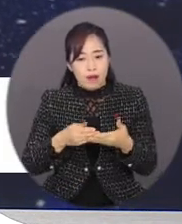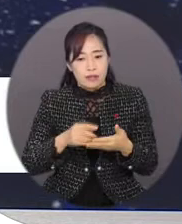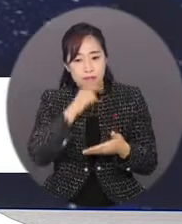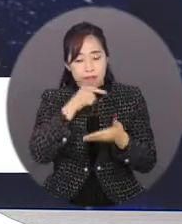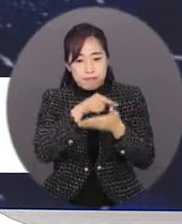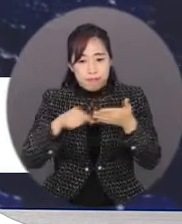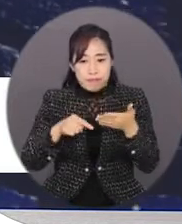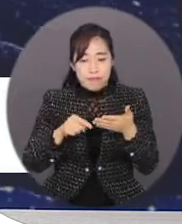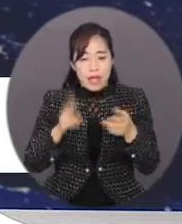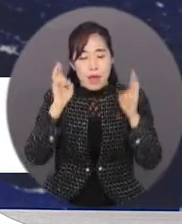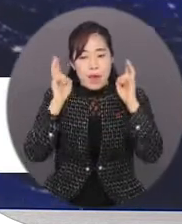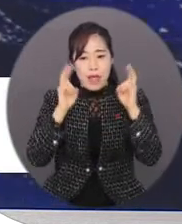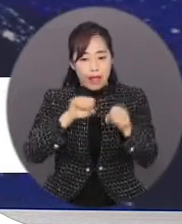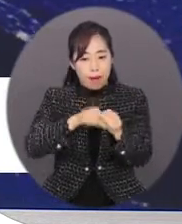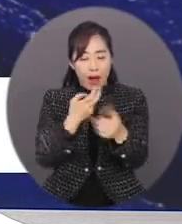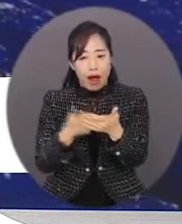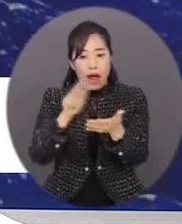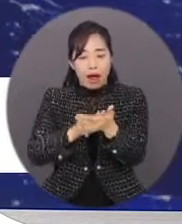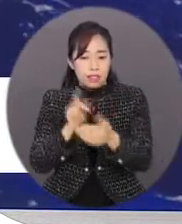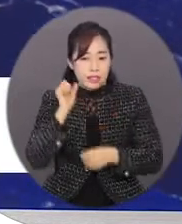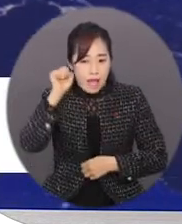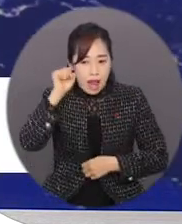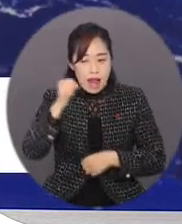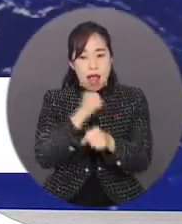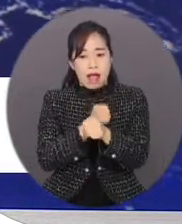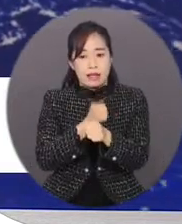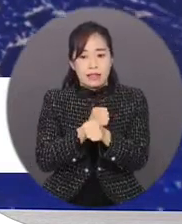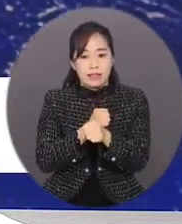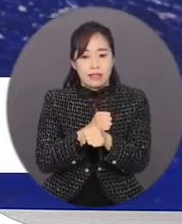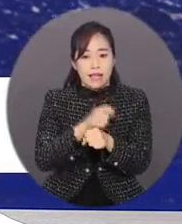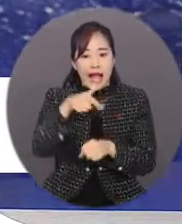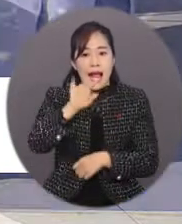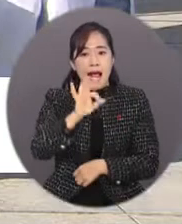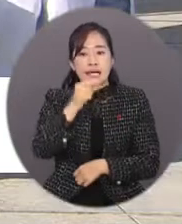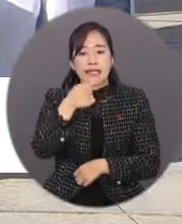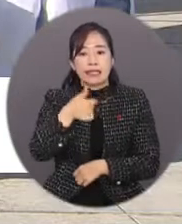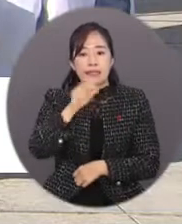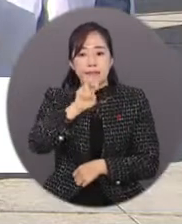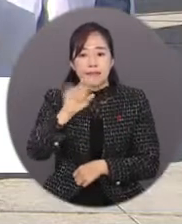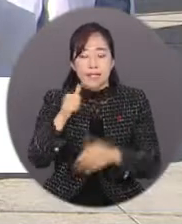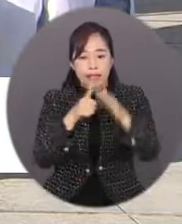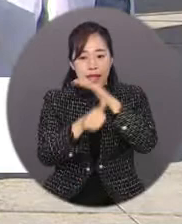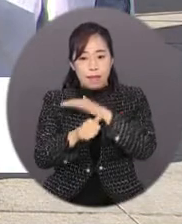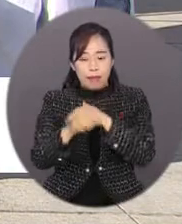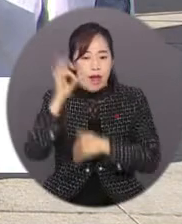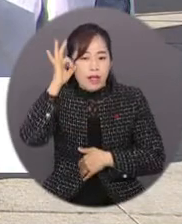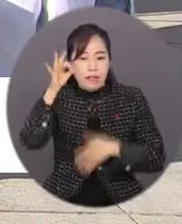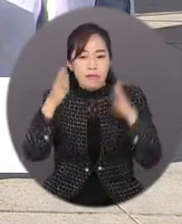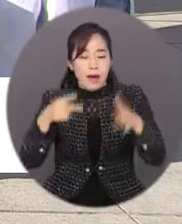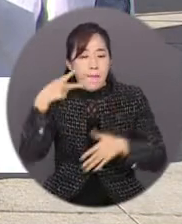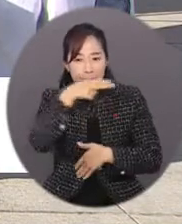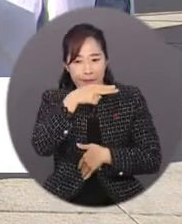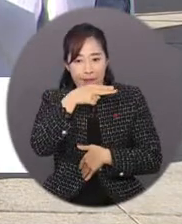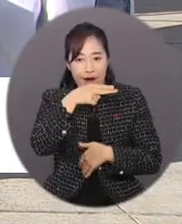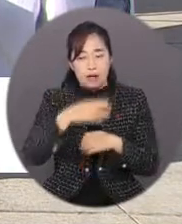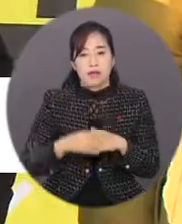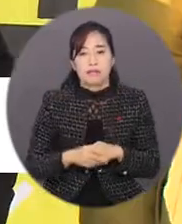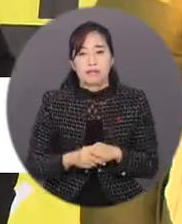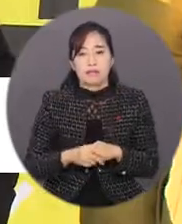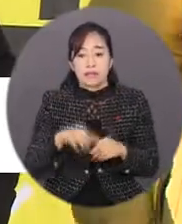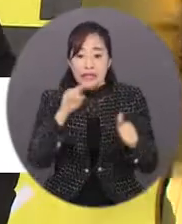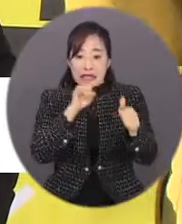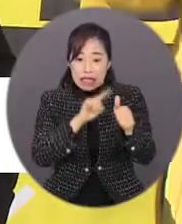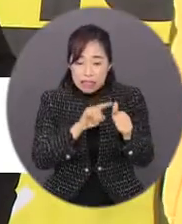중대재해기업처벌법 제정을 요구하며 정의당 강은미 원내대표가 단식에 들어간 지 열흘째입니다. 이미 열흘째 단식 중인